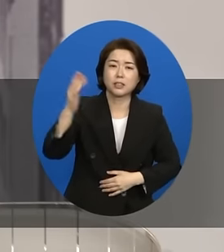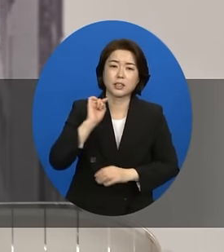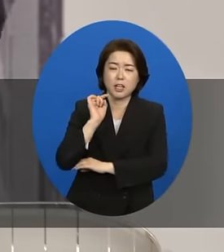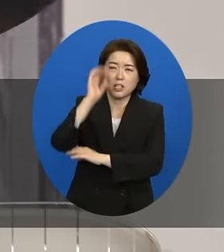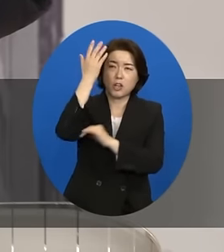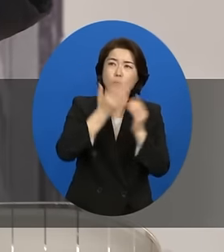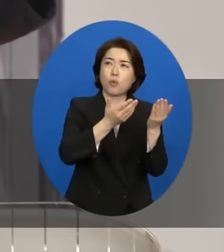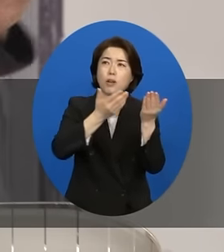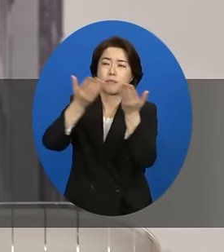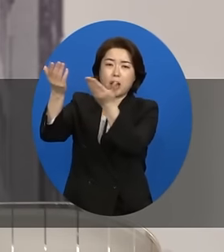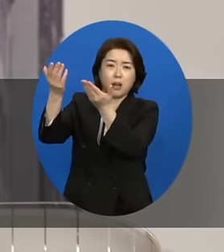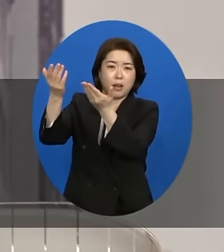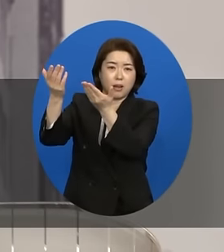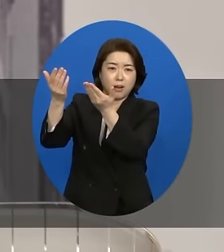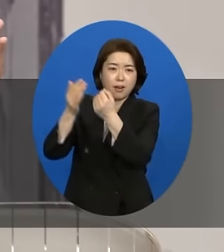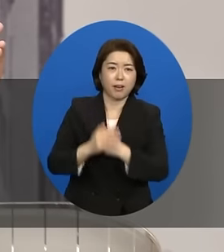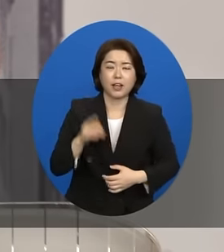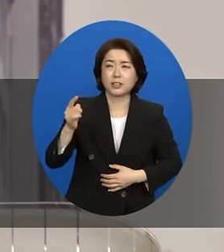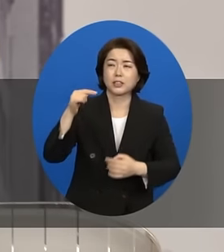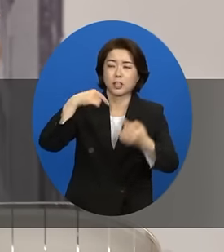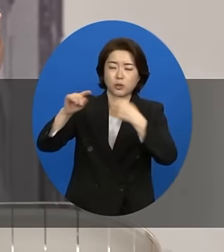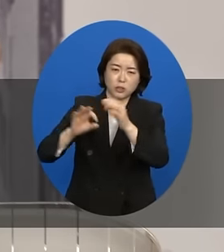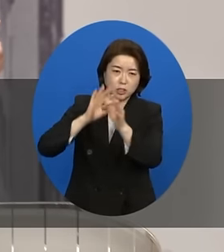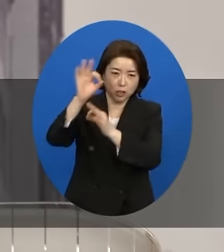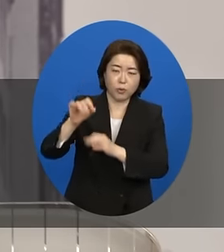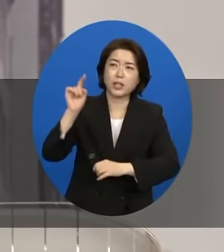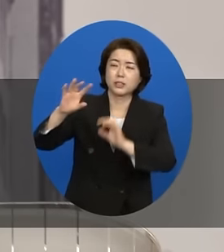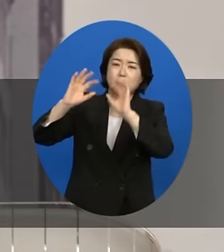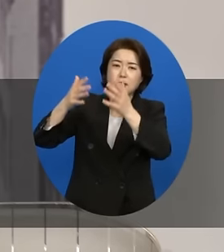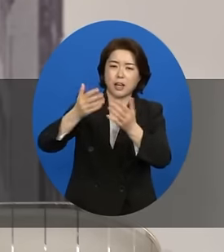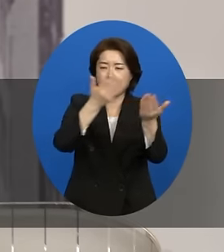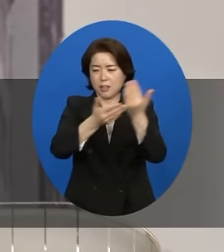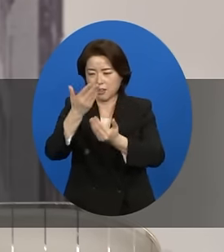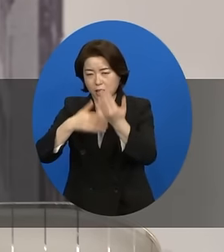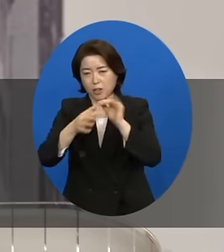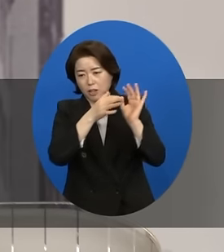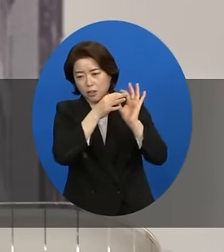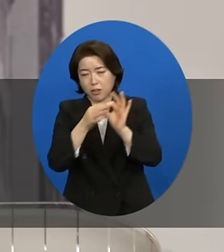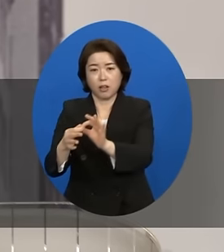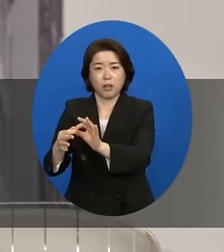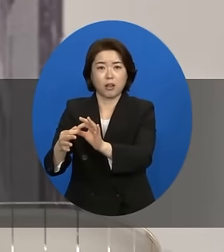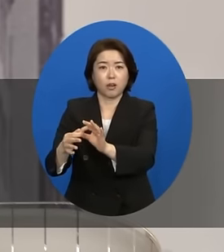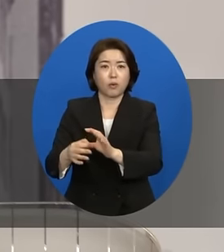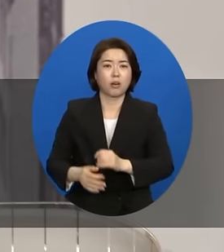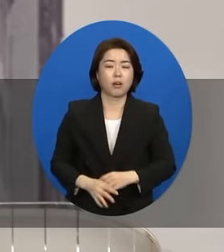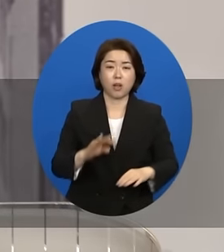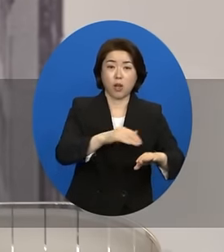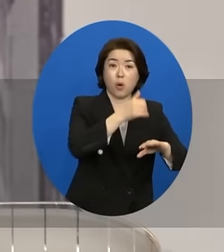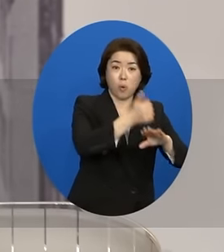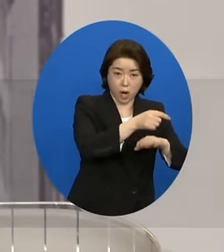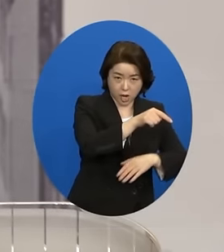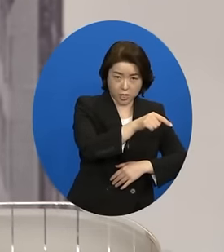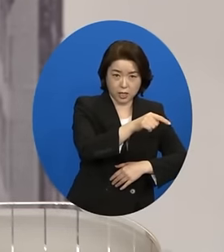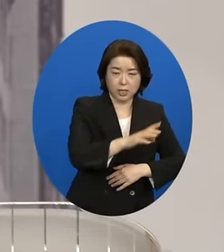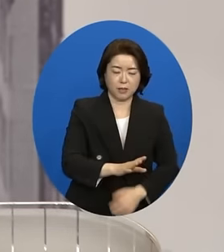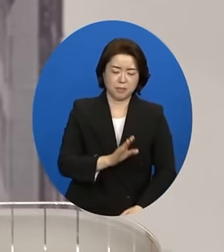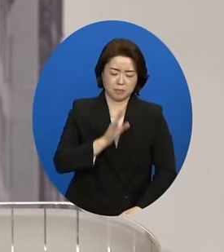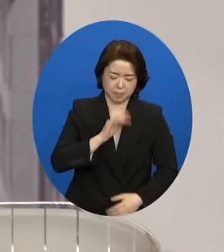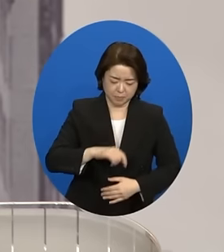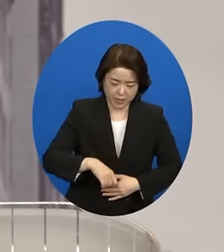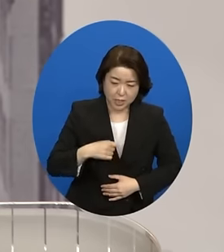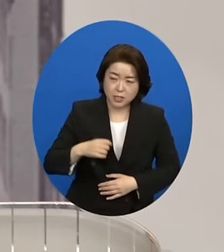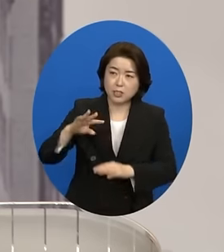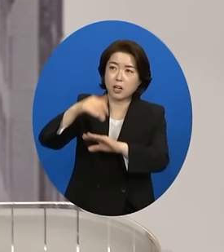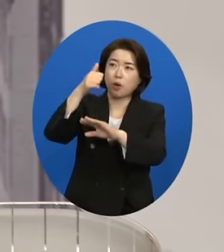영광을 올려드렸다. 그의 통치 영원하고 그의 나라 대대로 이루어진다. 왕이 진정한